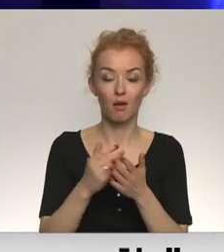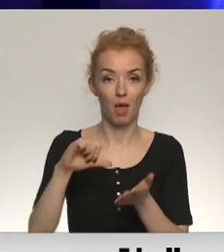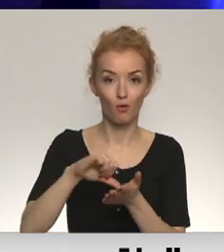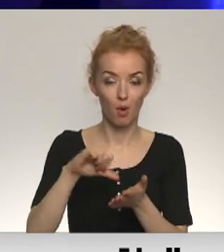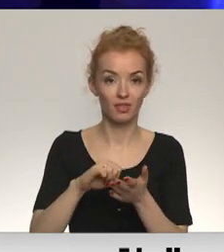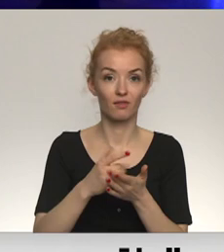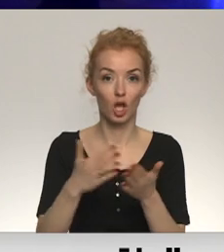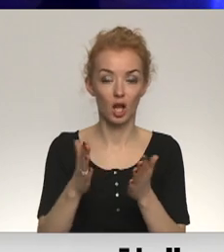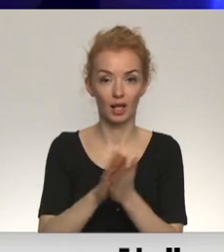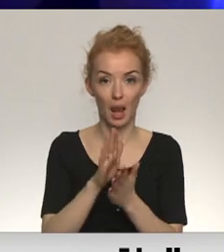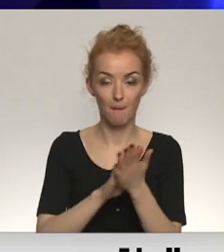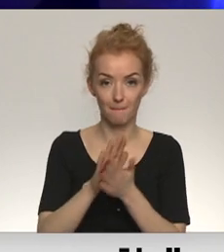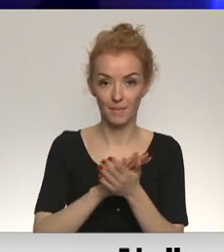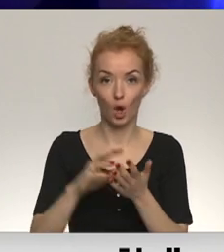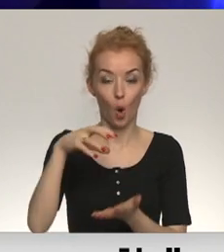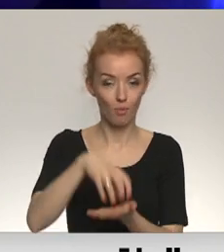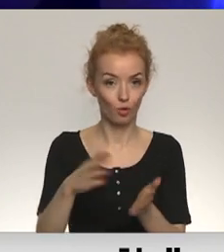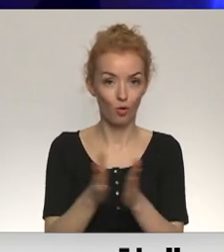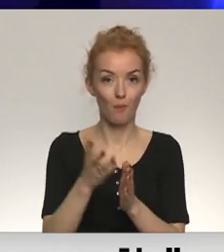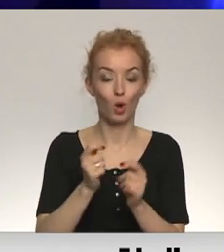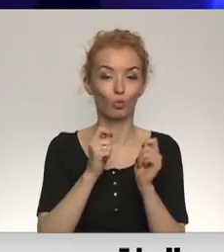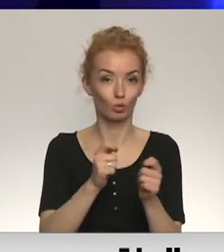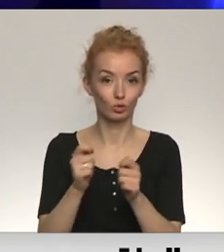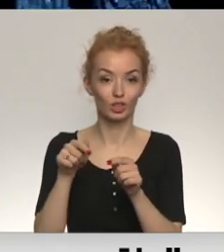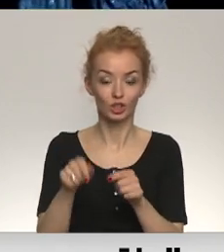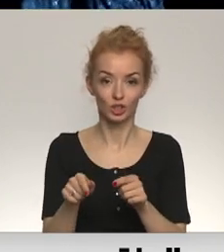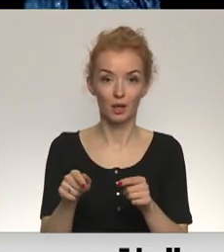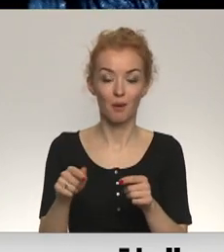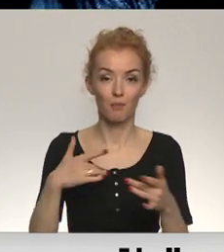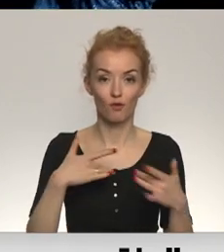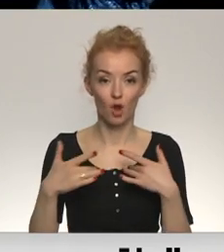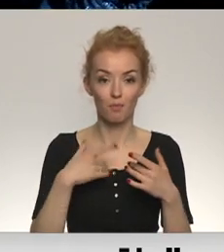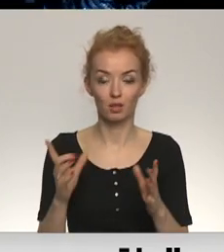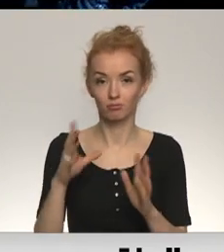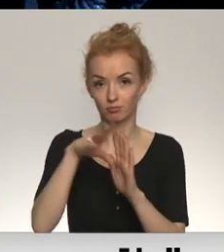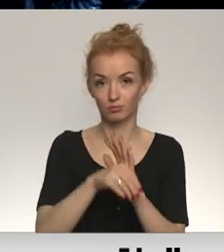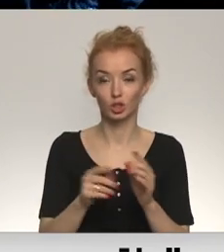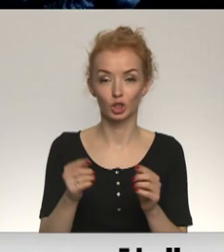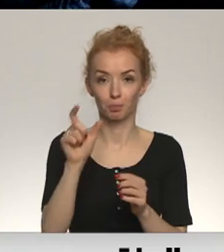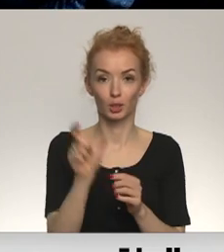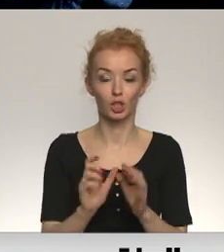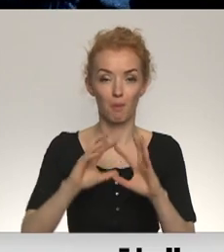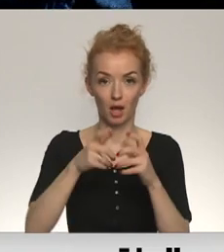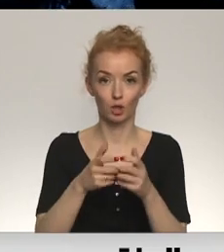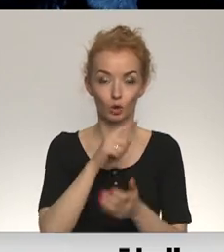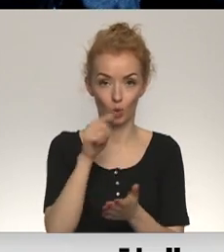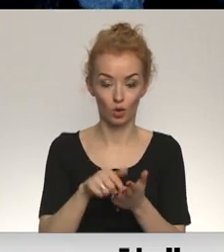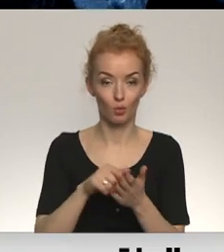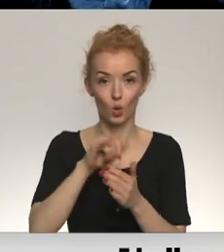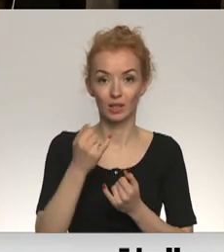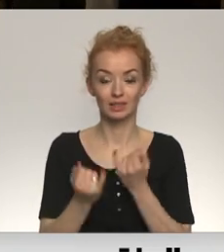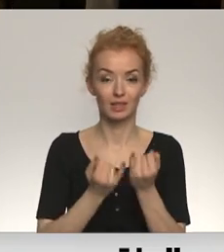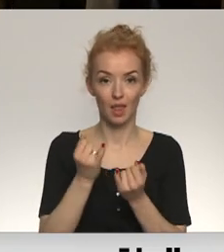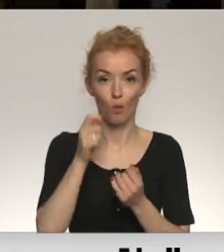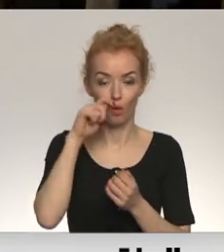darbi, keramikas objekti savienojumā ar mūziku. Šī performance iedara šī brīža pasaules notikumos, paužot solidaritāti Ukraiņu